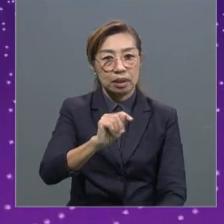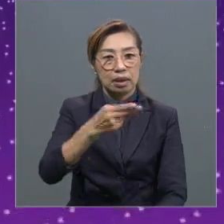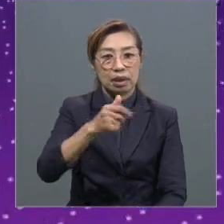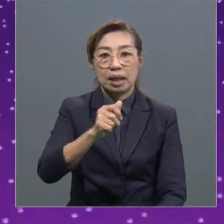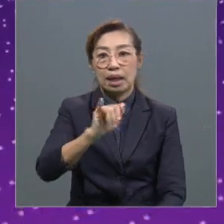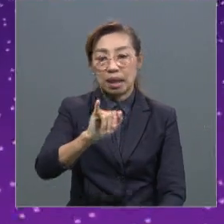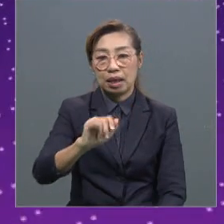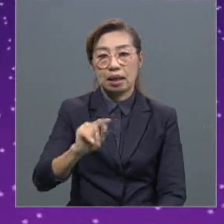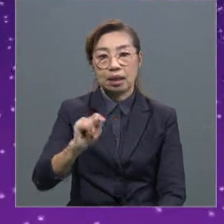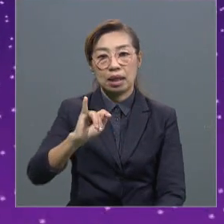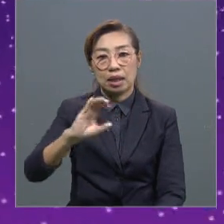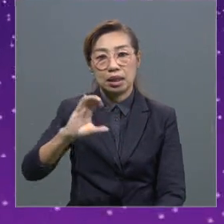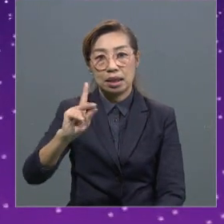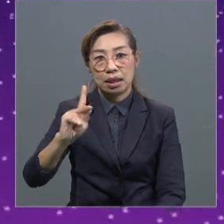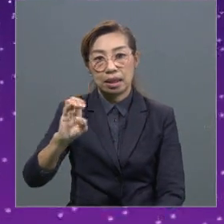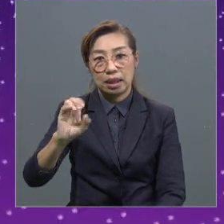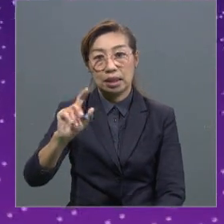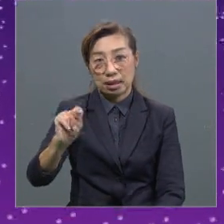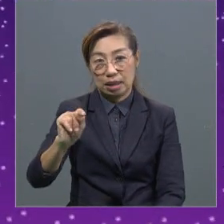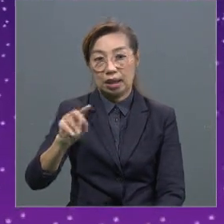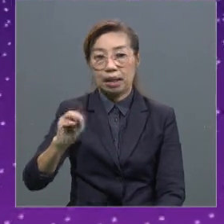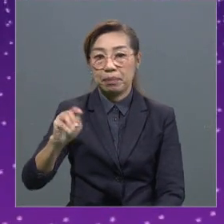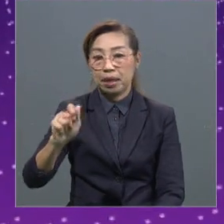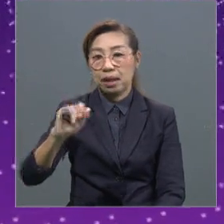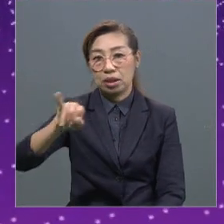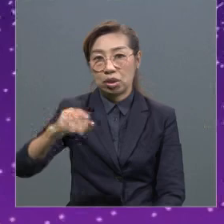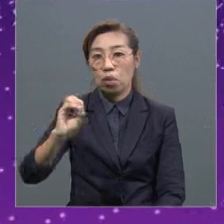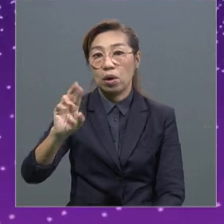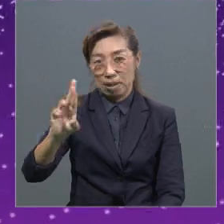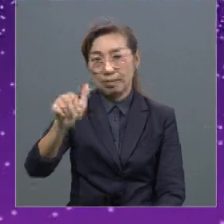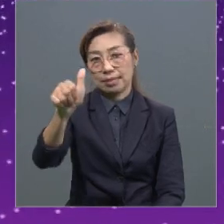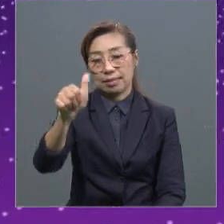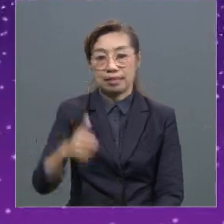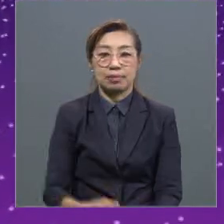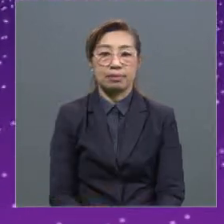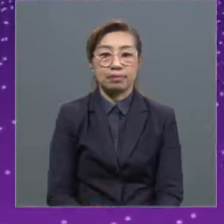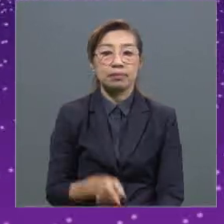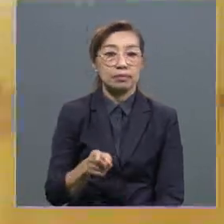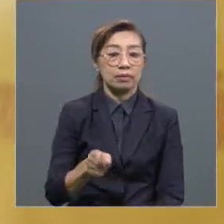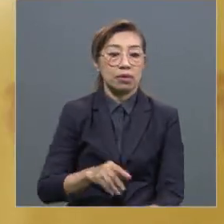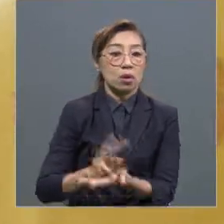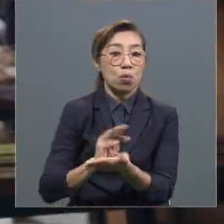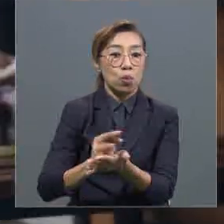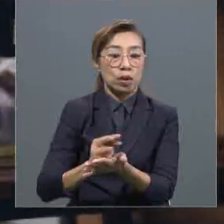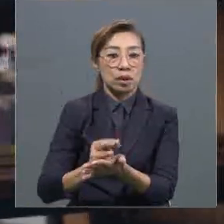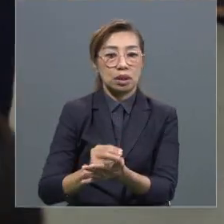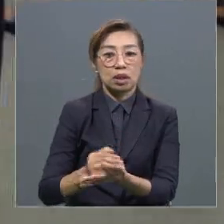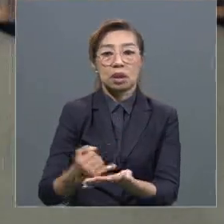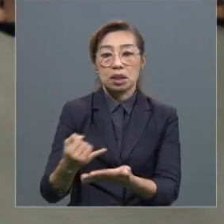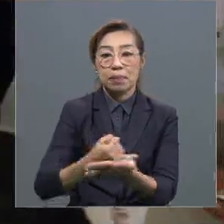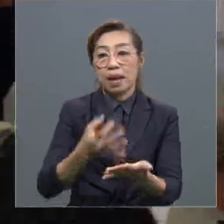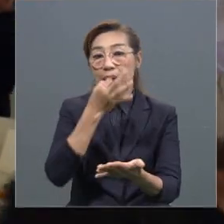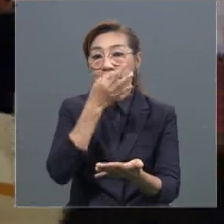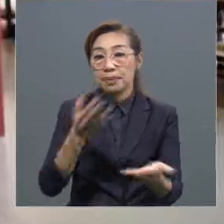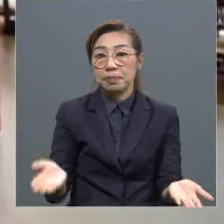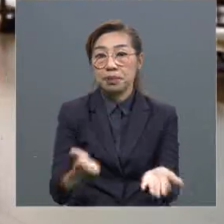ทุกสาขานะครับย้ำอีกทีไทยทิตเมเจอร์ทุกสาขาครับโดยมูลธิส่งเสริมศิลปาชีพในสมเด็จพระนางเจ้าสิริกิติ์